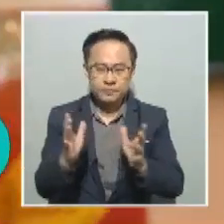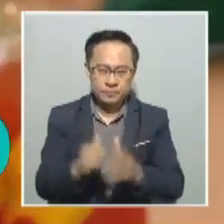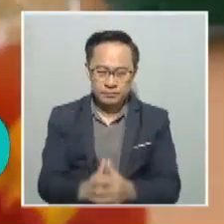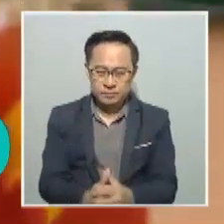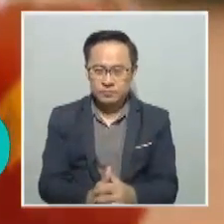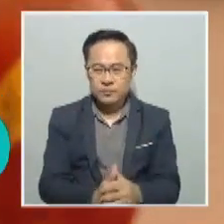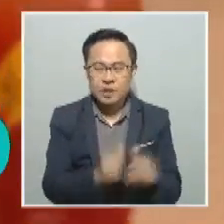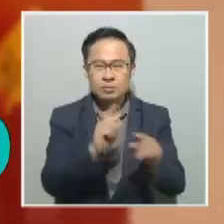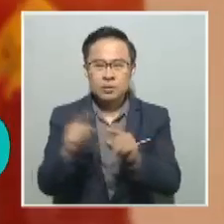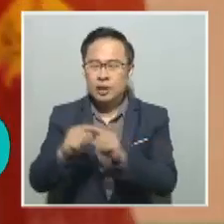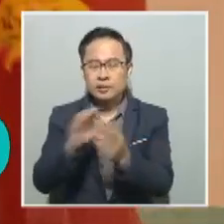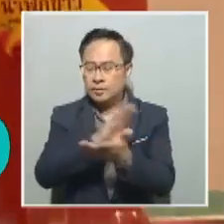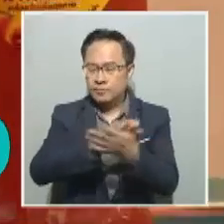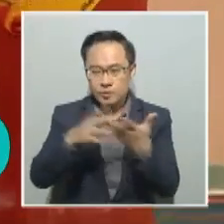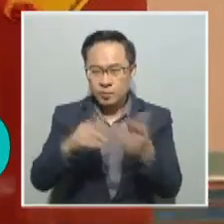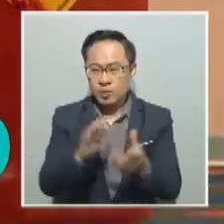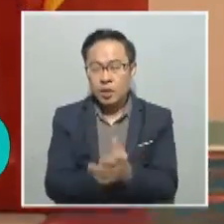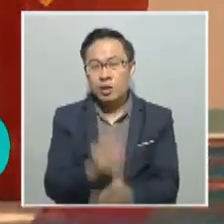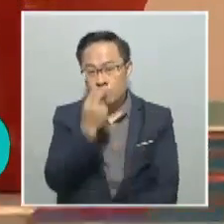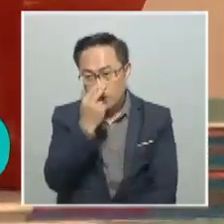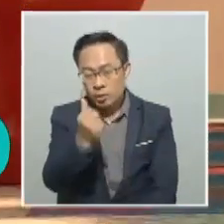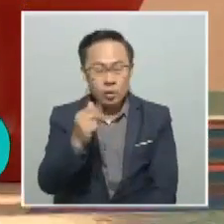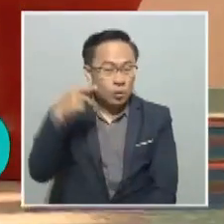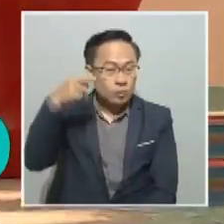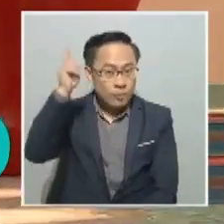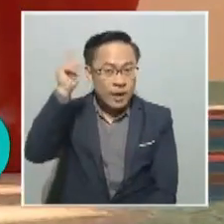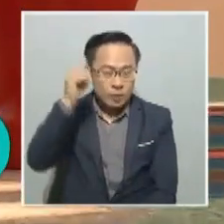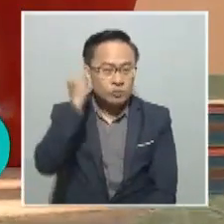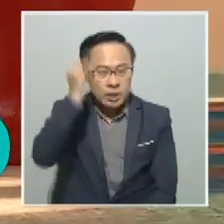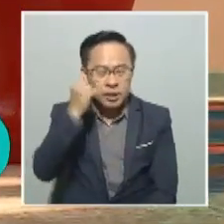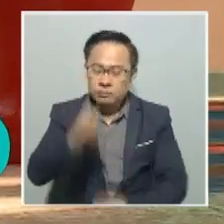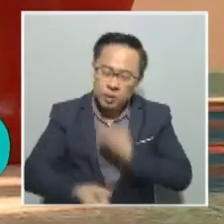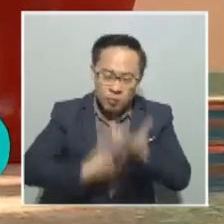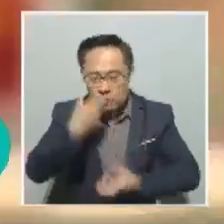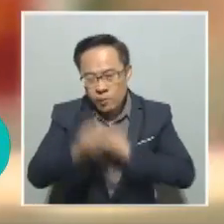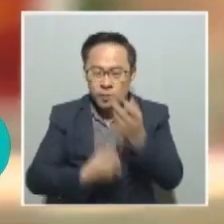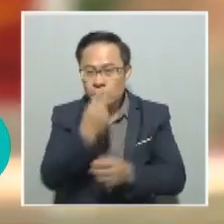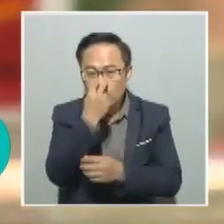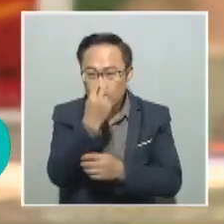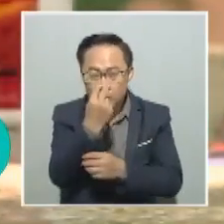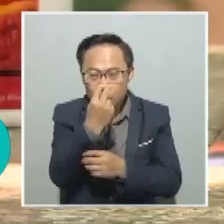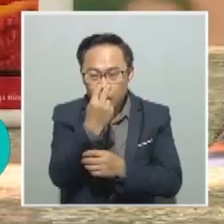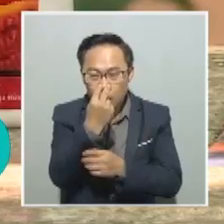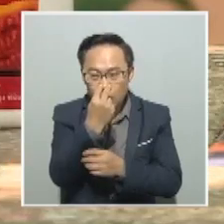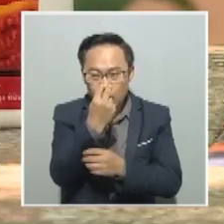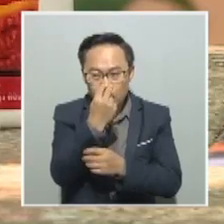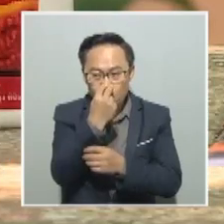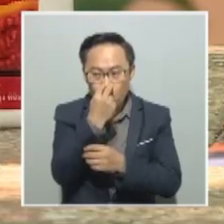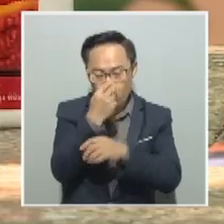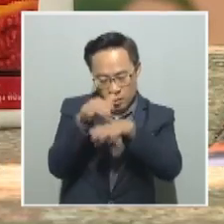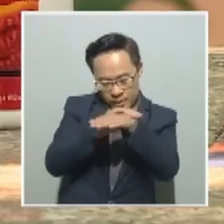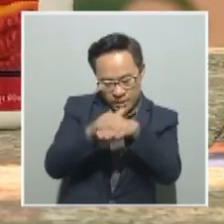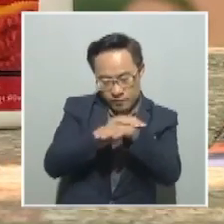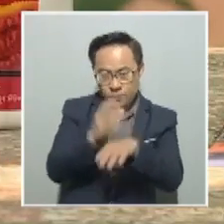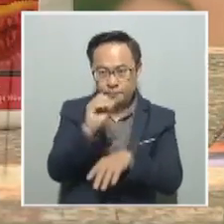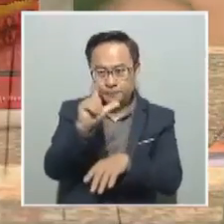าหลายรูปแบบแปรรูปเรียบร้อยทานไหนๆก็ไหนๆแล้วไปฟังคุณยายคุณป้าจะเรียกก็แต่นั้นหรือจะเรียกคุณพี่ก็ได้แห